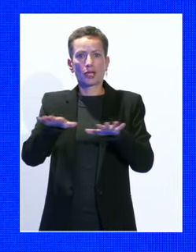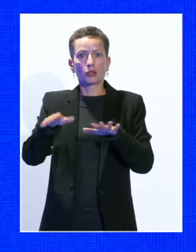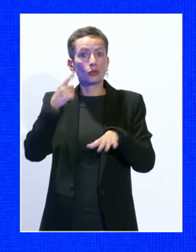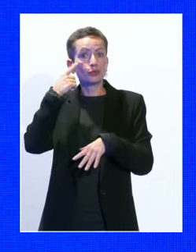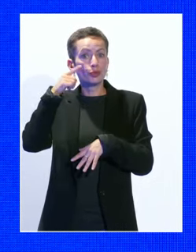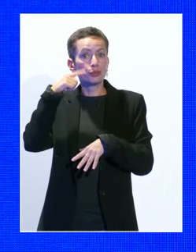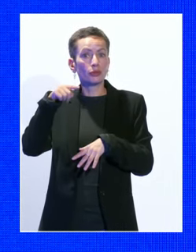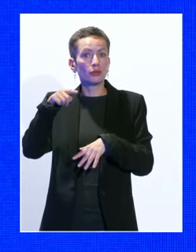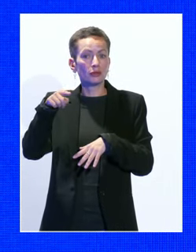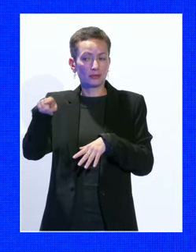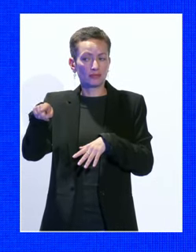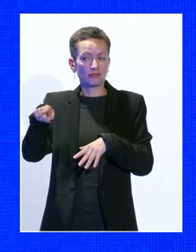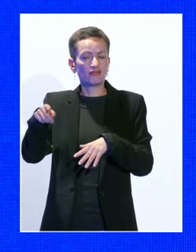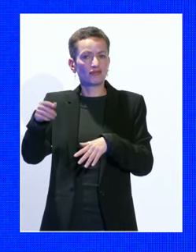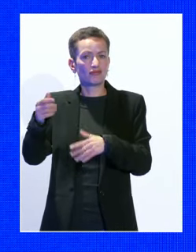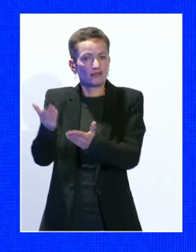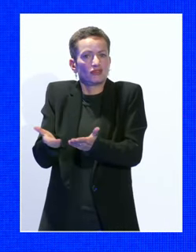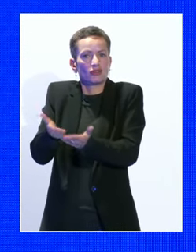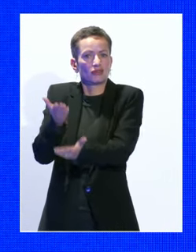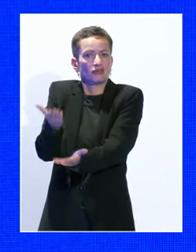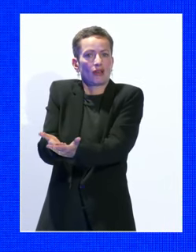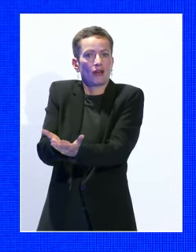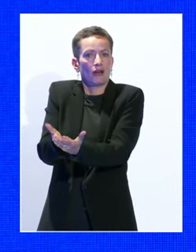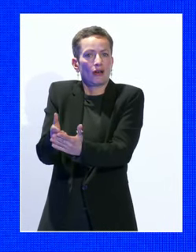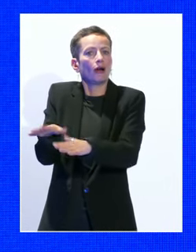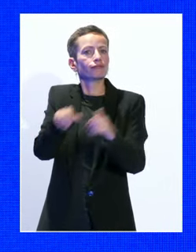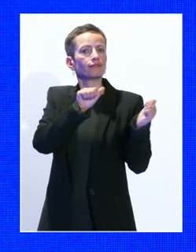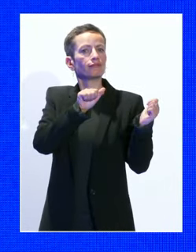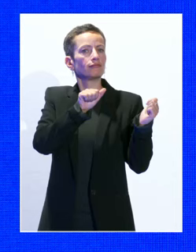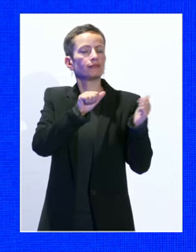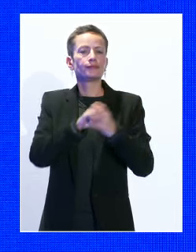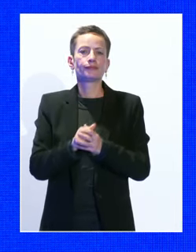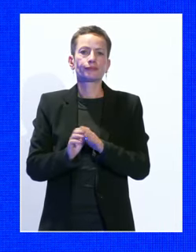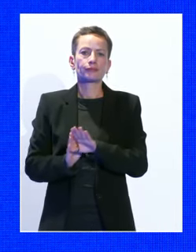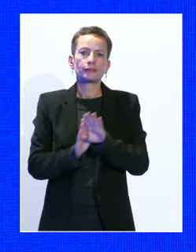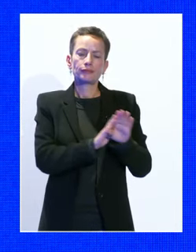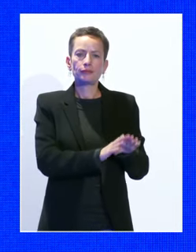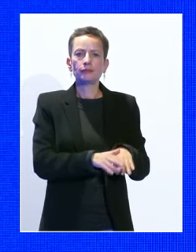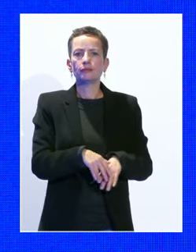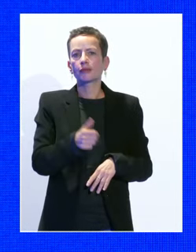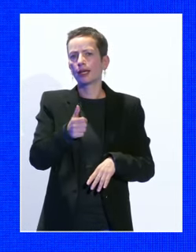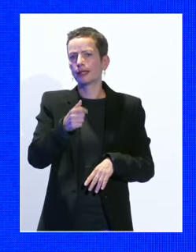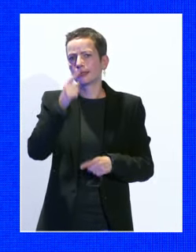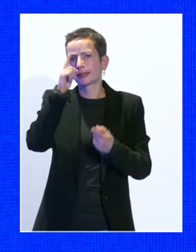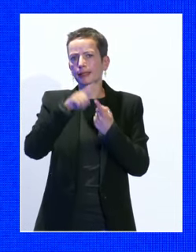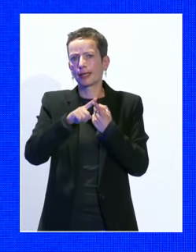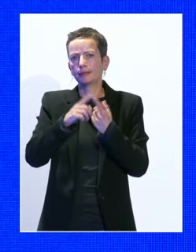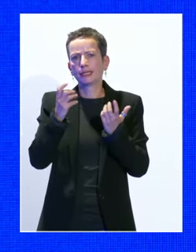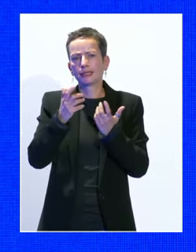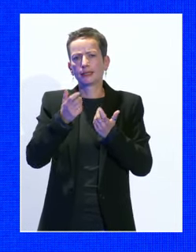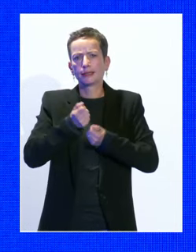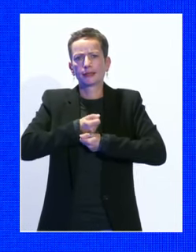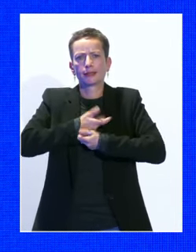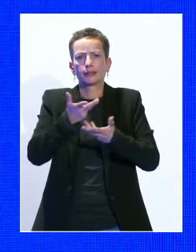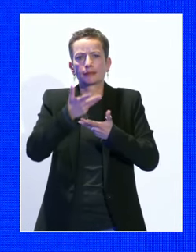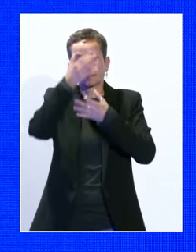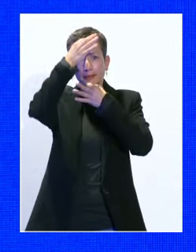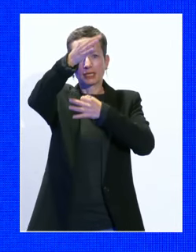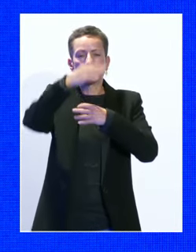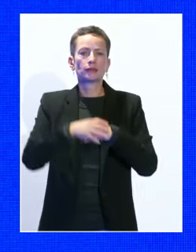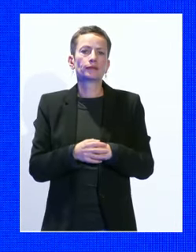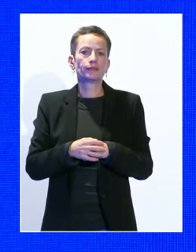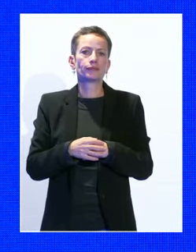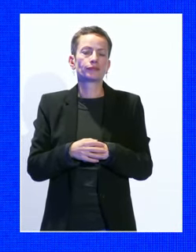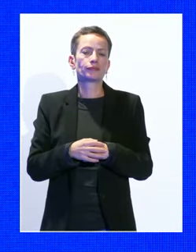d'échapper à cette fatalité. Alors il y a un sujet dont je voudrais dire un mot précis et qui est un